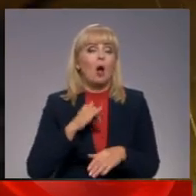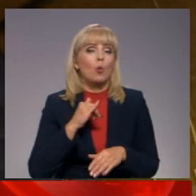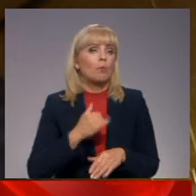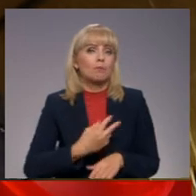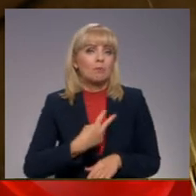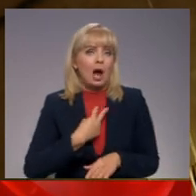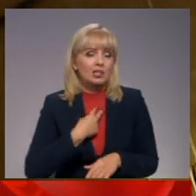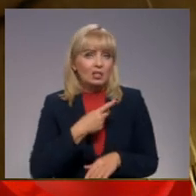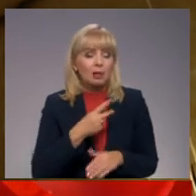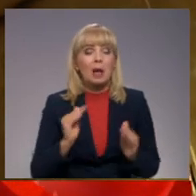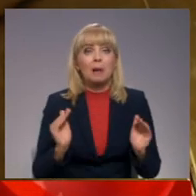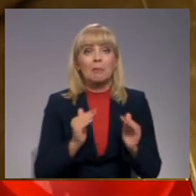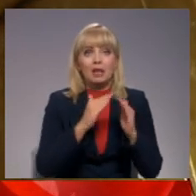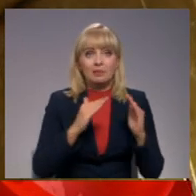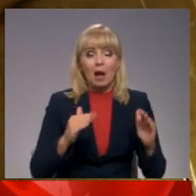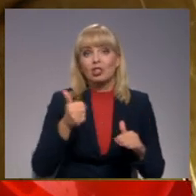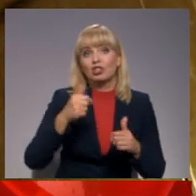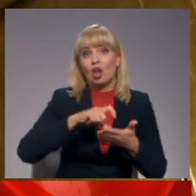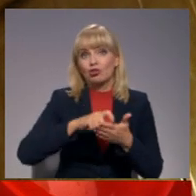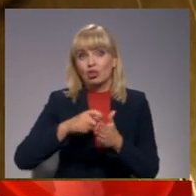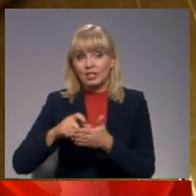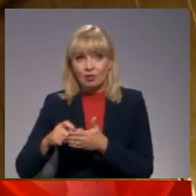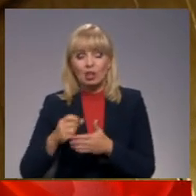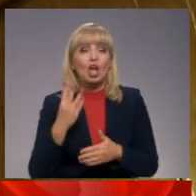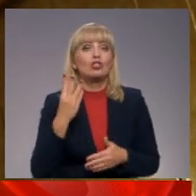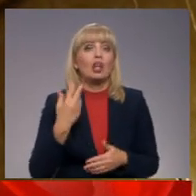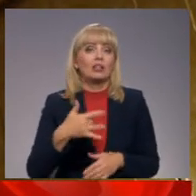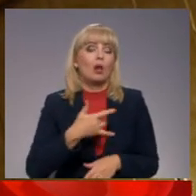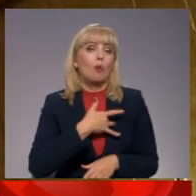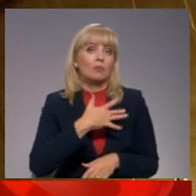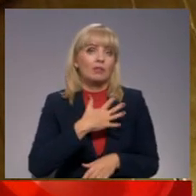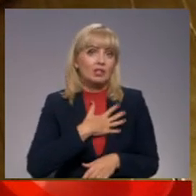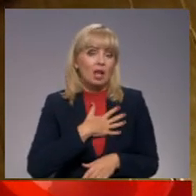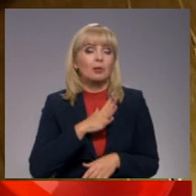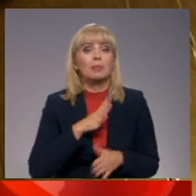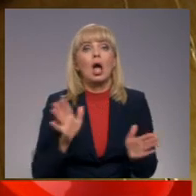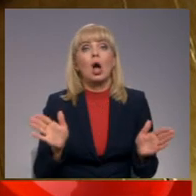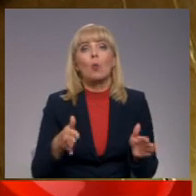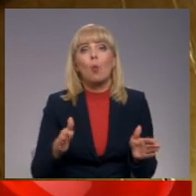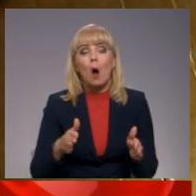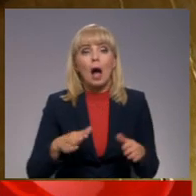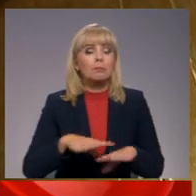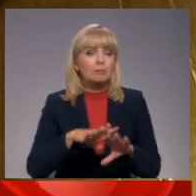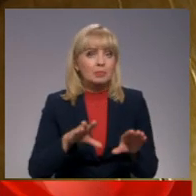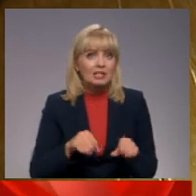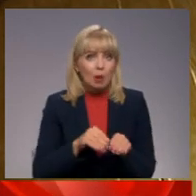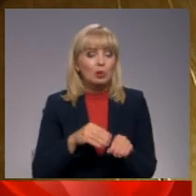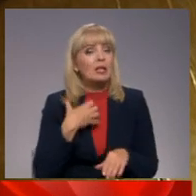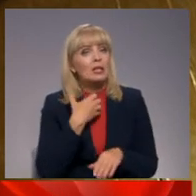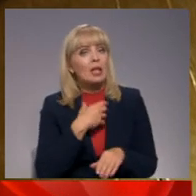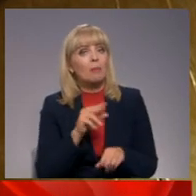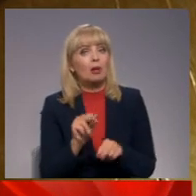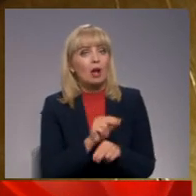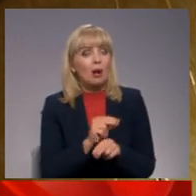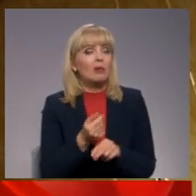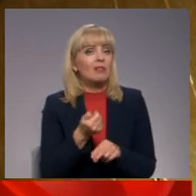jo nelielajā mājā, kurā ir 6 dzīvokļi, no kuriem 4 privatizēti, sasaukt kopsapulci un vienoties par nepieciešamiem remontdarbiem,